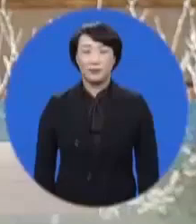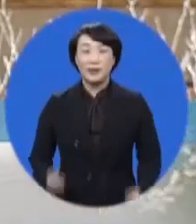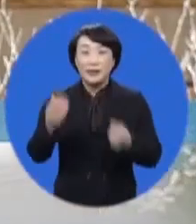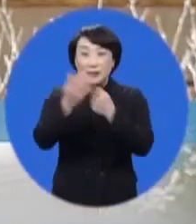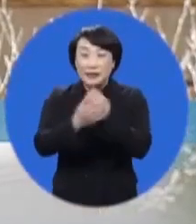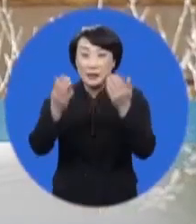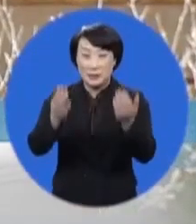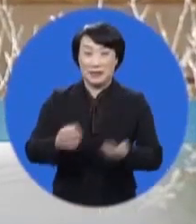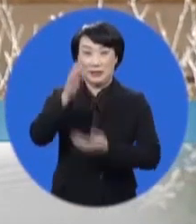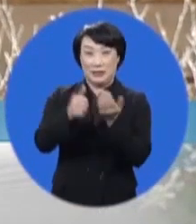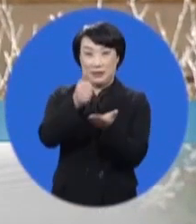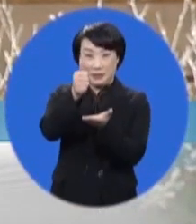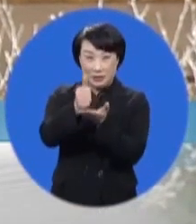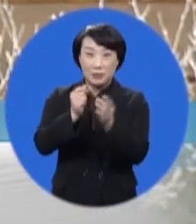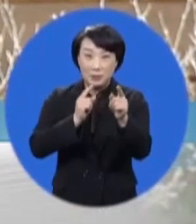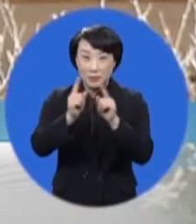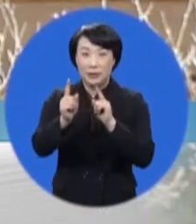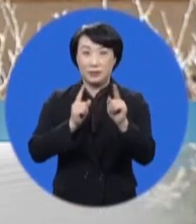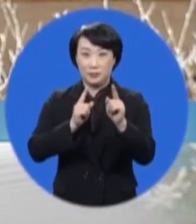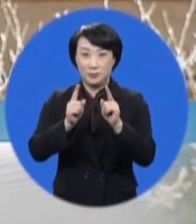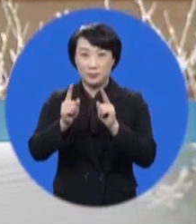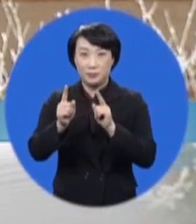은혜 받으실 하나님 말씀은